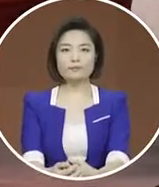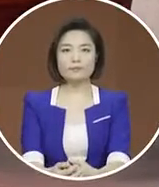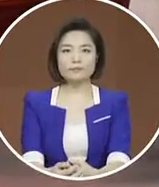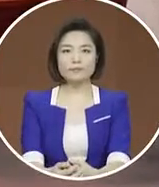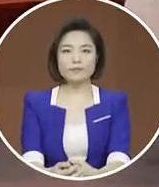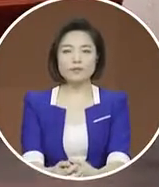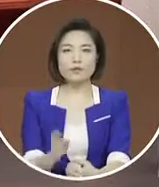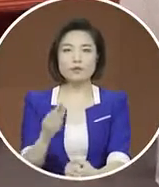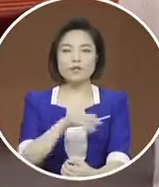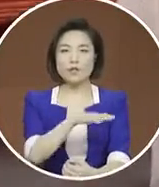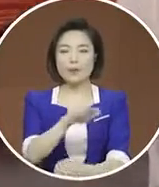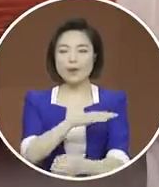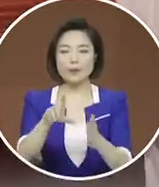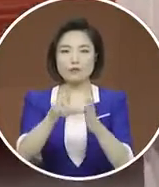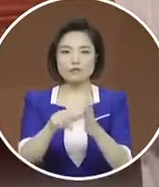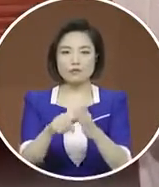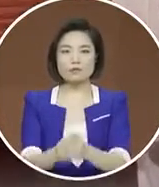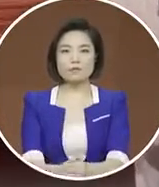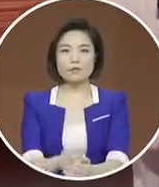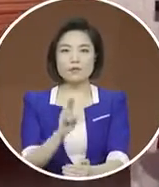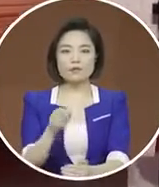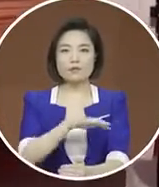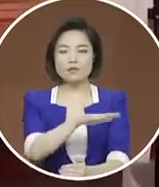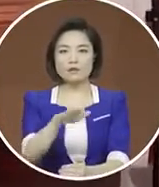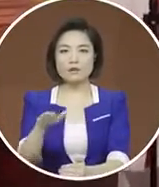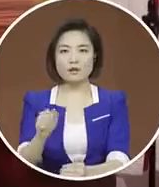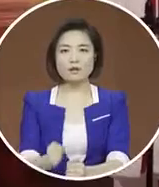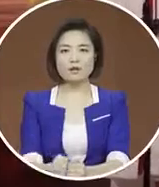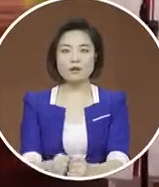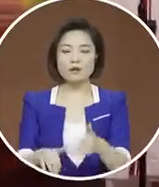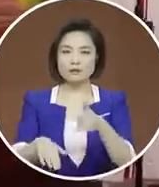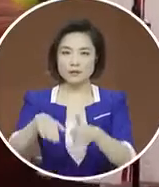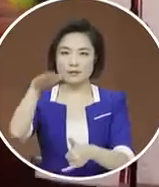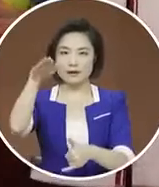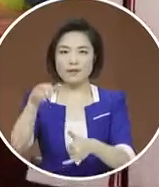这是他们的日常，这是他们的成长。